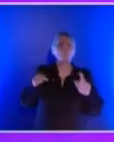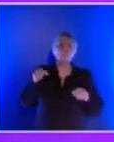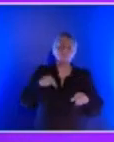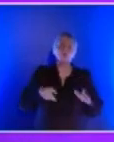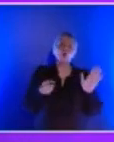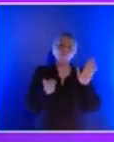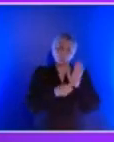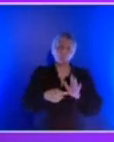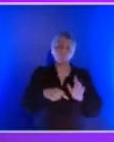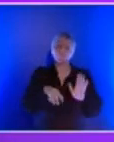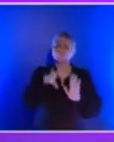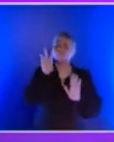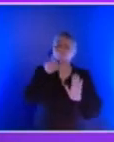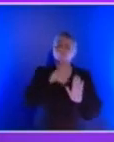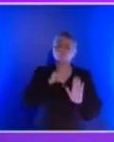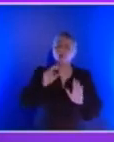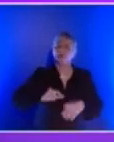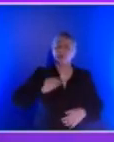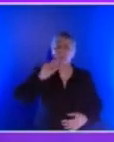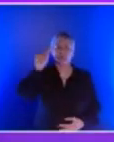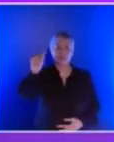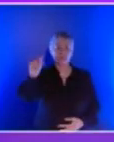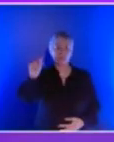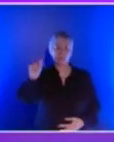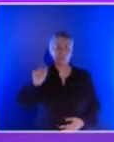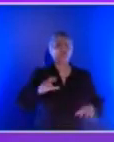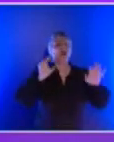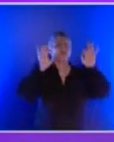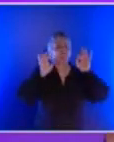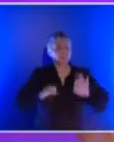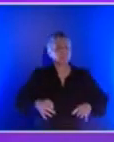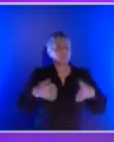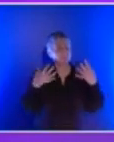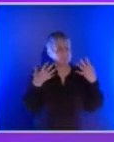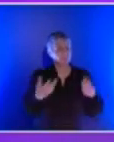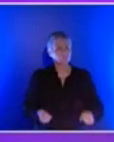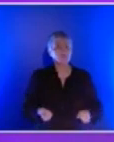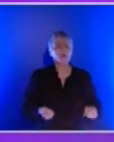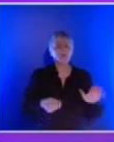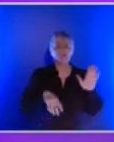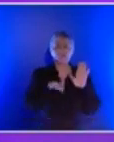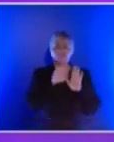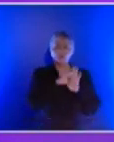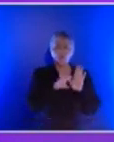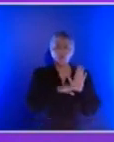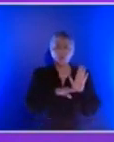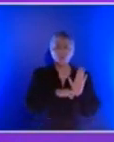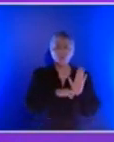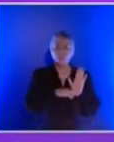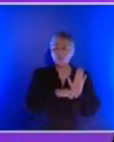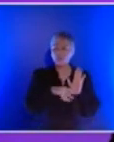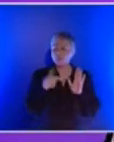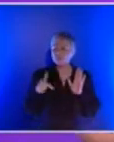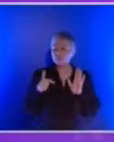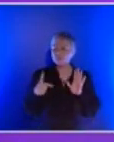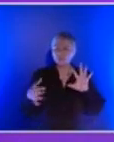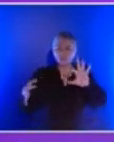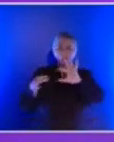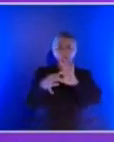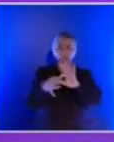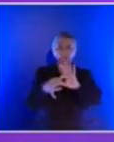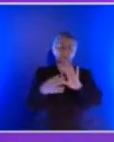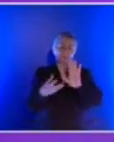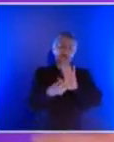Υπάρχουν και μια σειρά αναχρονισμοί που πρέπει να διορθωθούν. Είναι αναχρονισμός η σχέση κράτους-εκκλησίας. Πρέπει